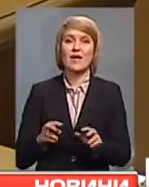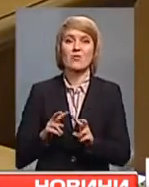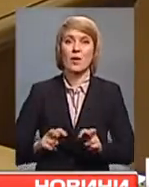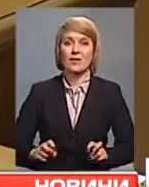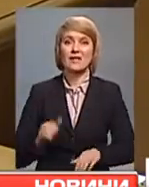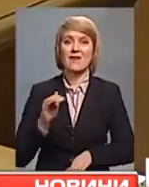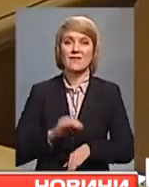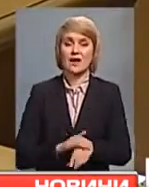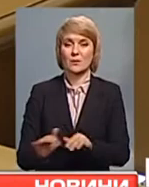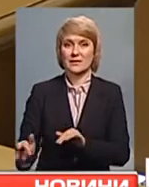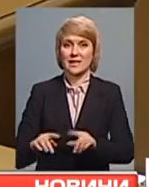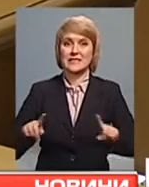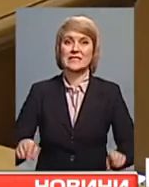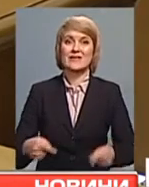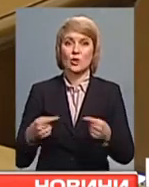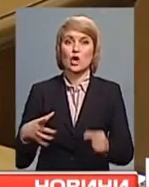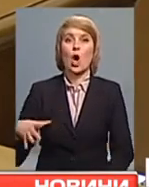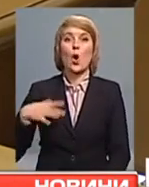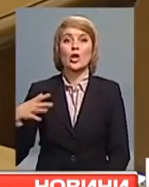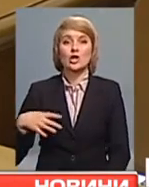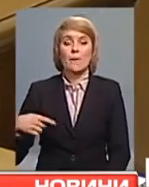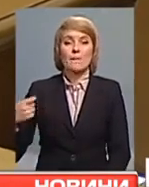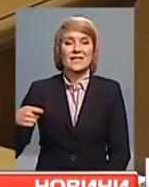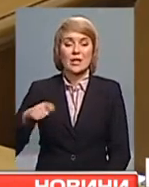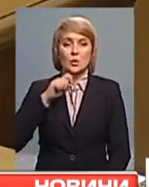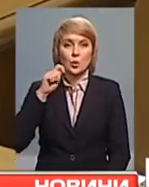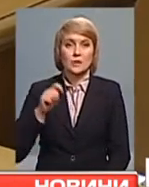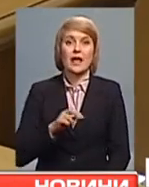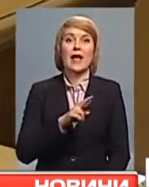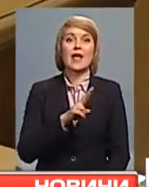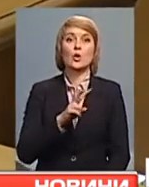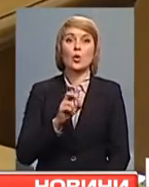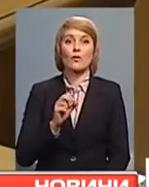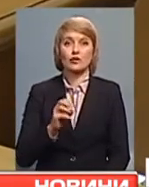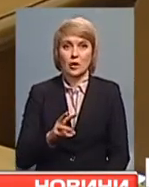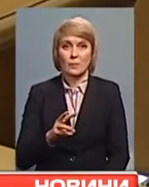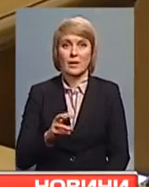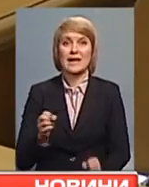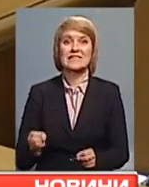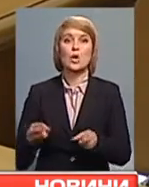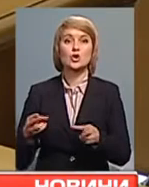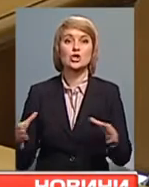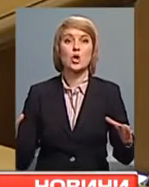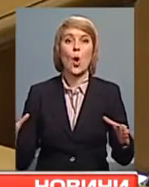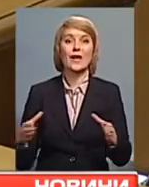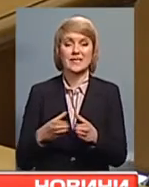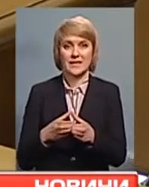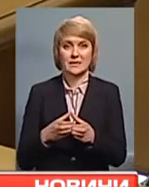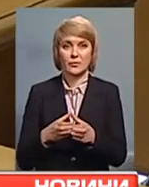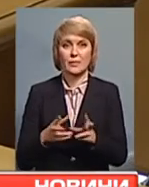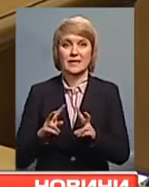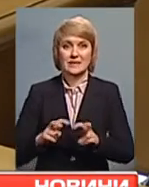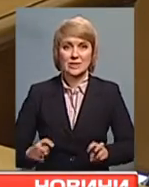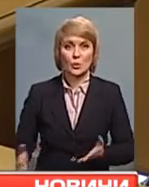фактами діяльності створення колишнім президентом України Віктором Януковичем злочинної організації. Слідчими